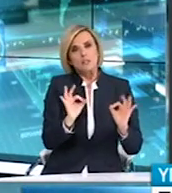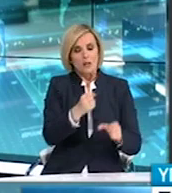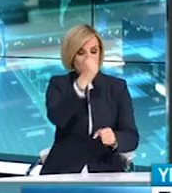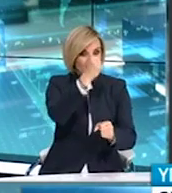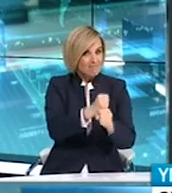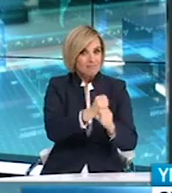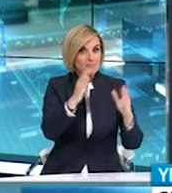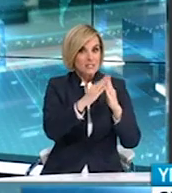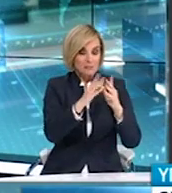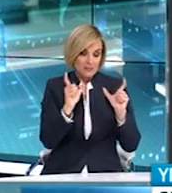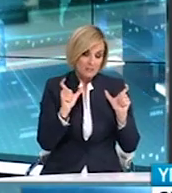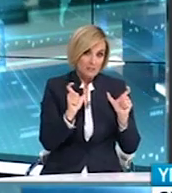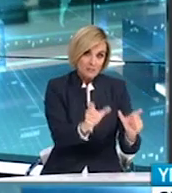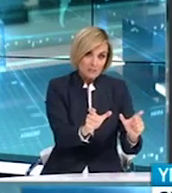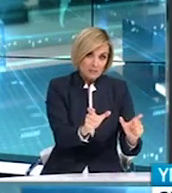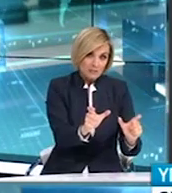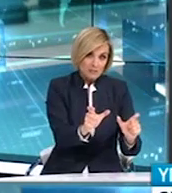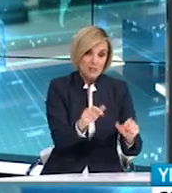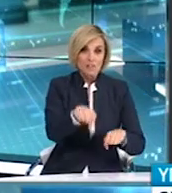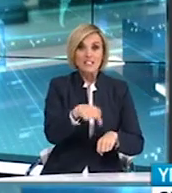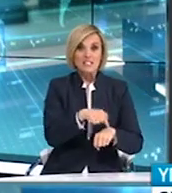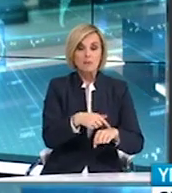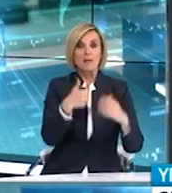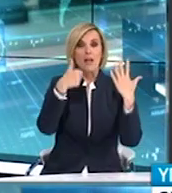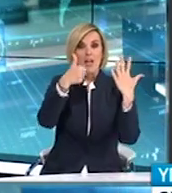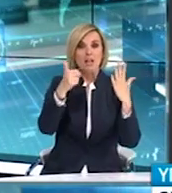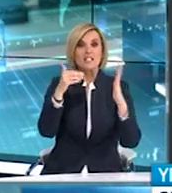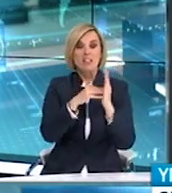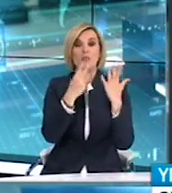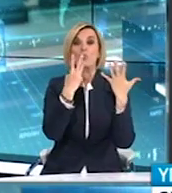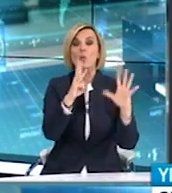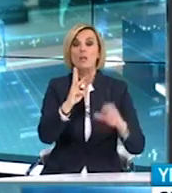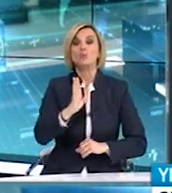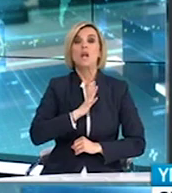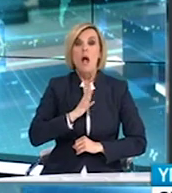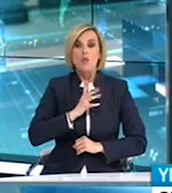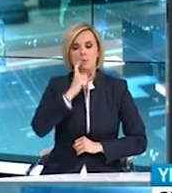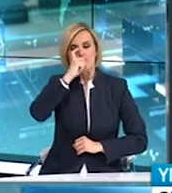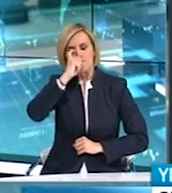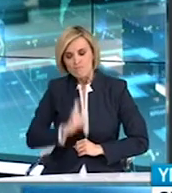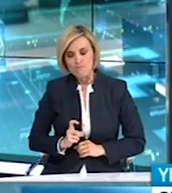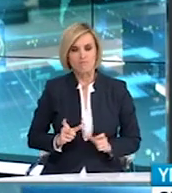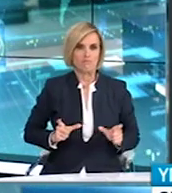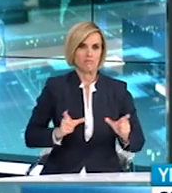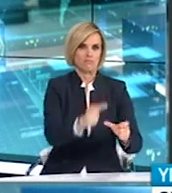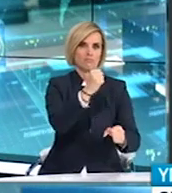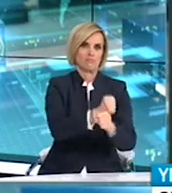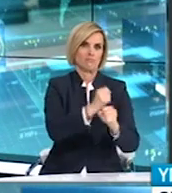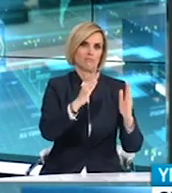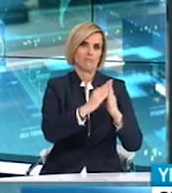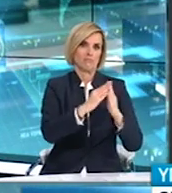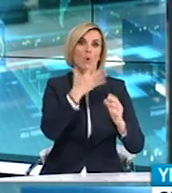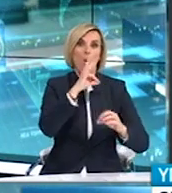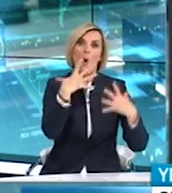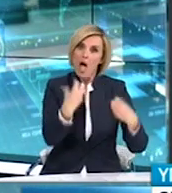που εσείς έχουν φτάσει 6.800 περίπου συμπολίτες μας, που οι περισσότεροι από αυτούς είναι low risk